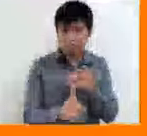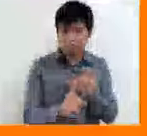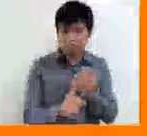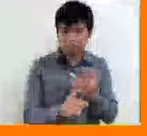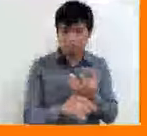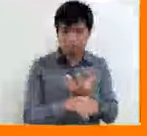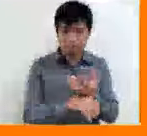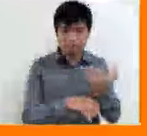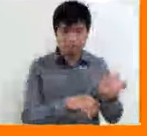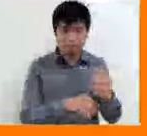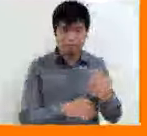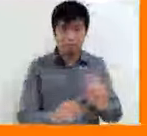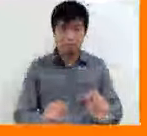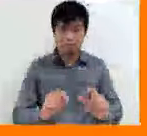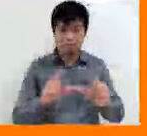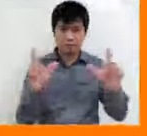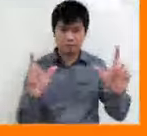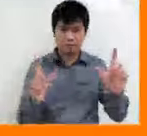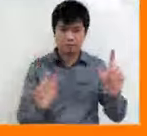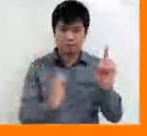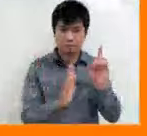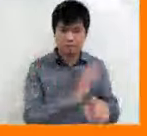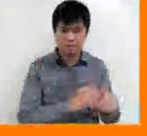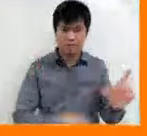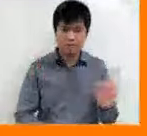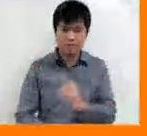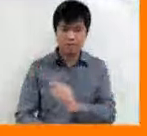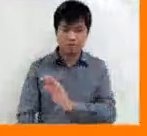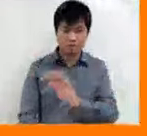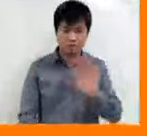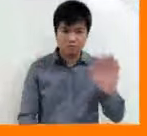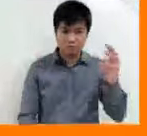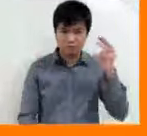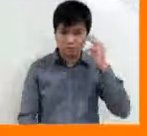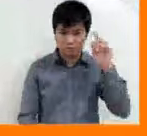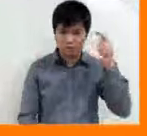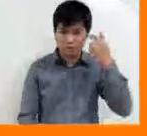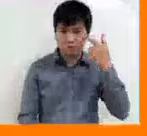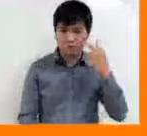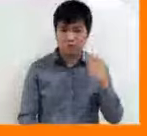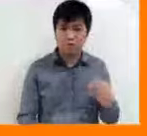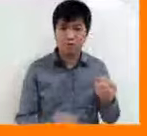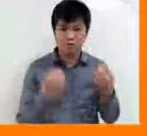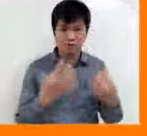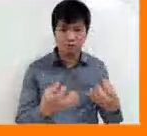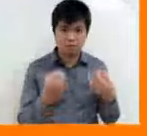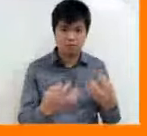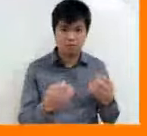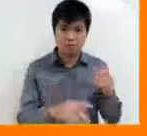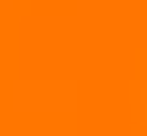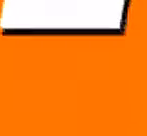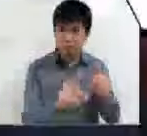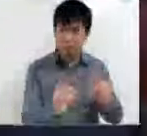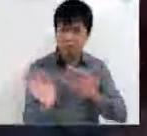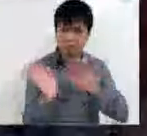sa Divisoria, nasa frontline ng balitang yan si Mon Gualvez. Mon, marami na bang tao dyan?